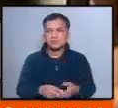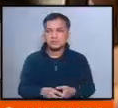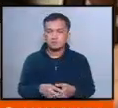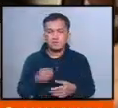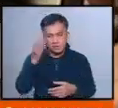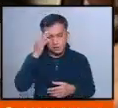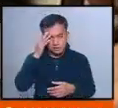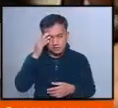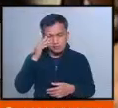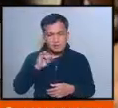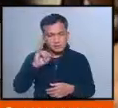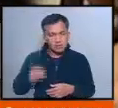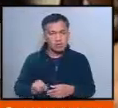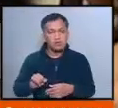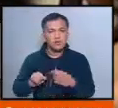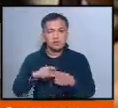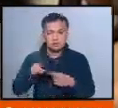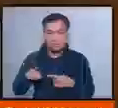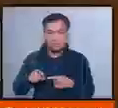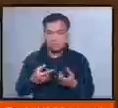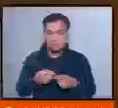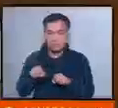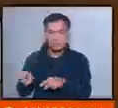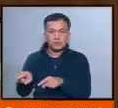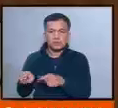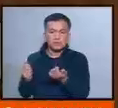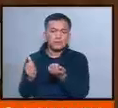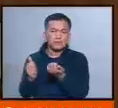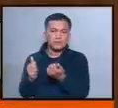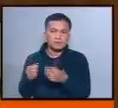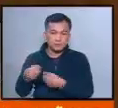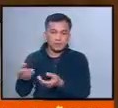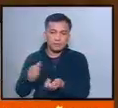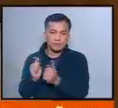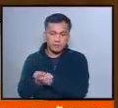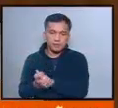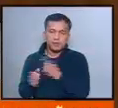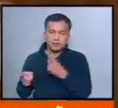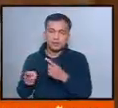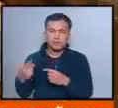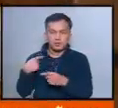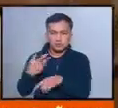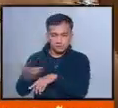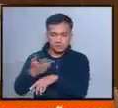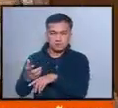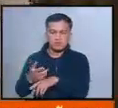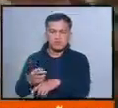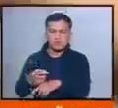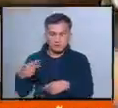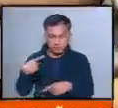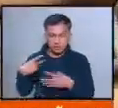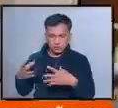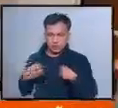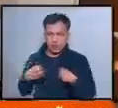naman daw ni Isko na dahil sa pinatutupad niyang pagbabago ay may mga nasasagasaan siya, kaya naman may natatanggap na daw siyang mga pagbabanta. Pero